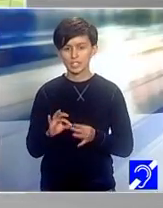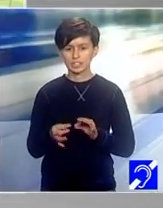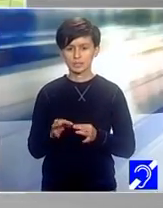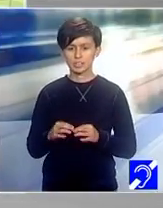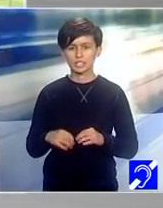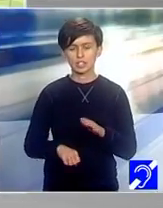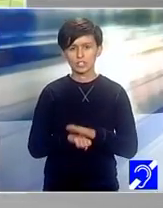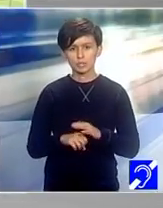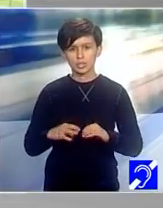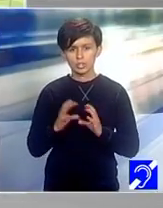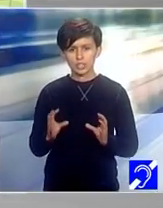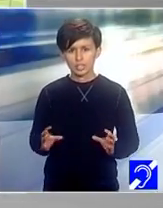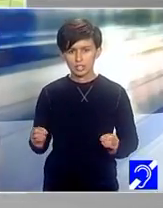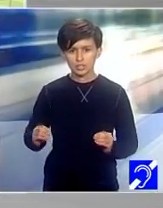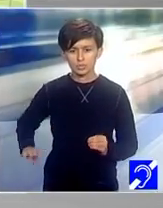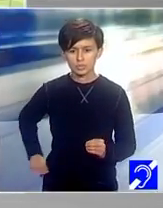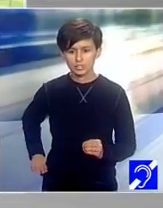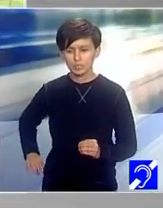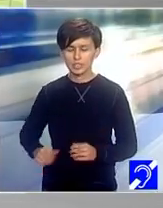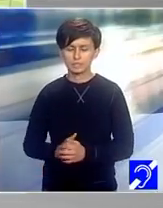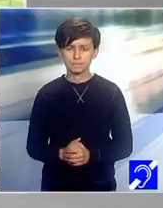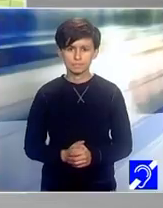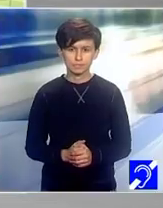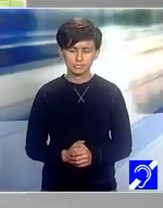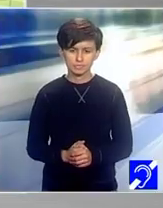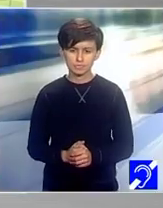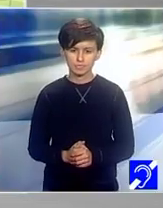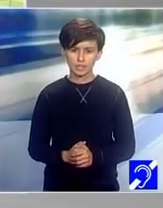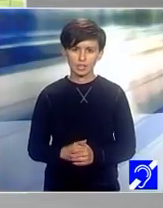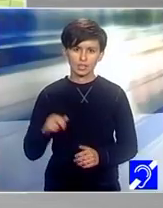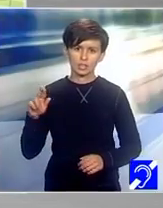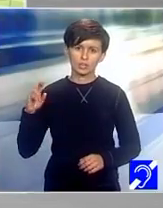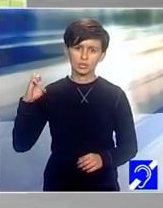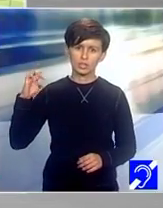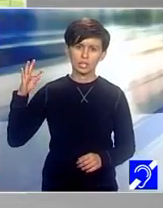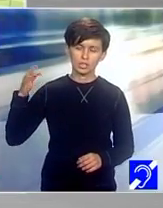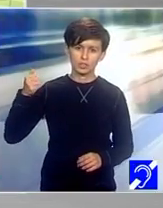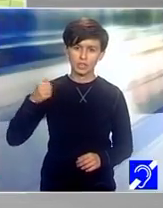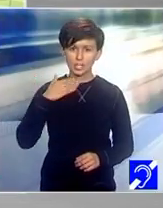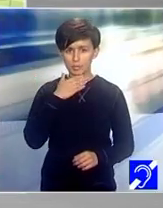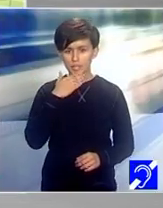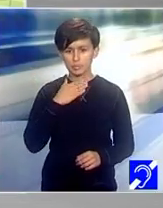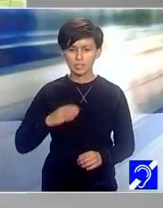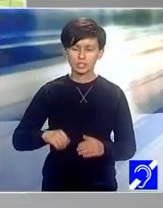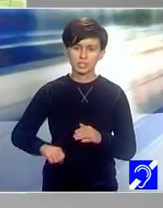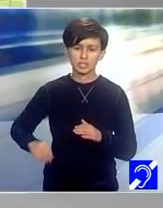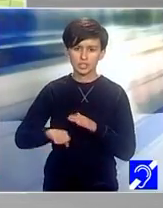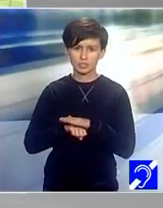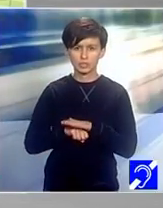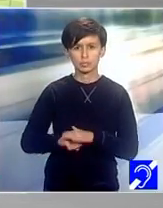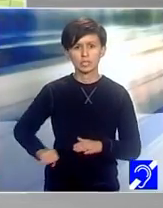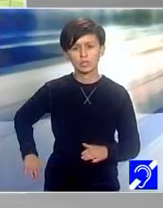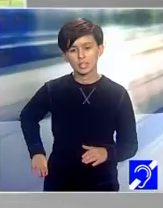România. UEFA a premiat săptămâna trecută fotbalul românesc feminin. Ce înseamnă acest premiu pentru